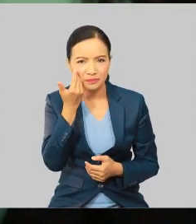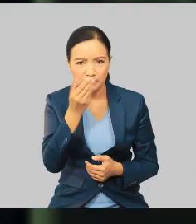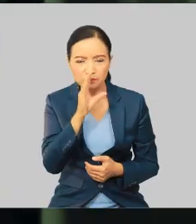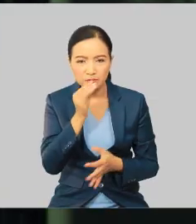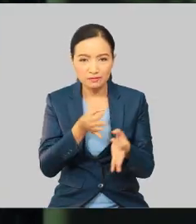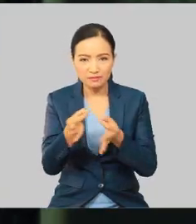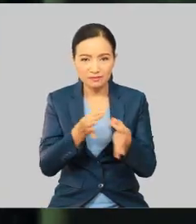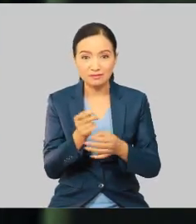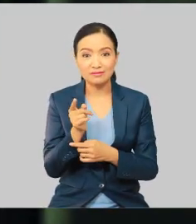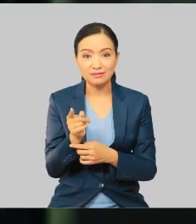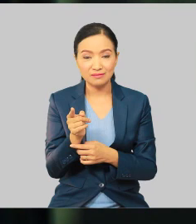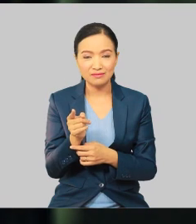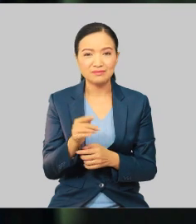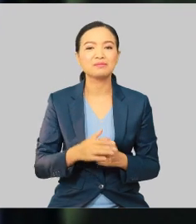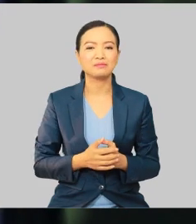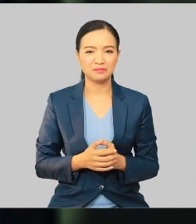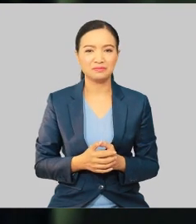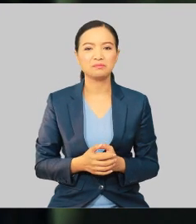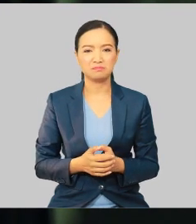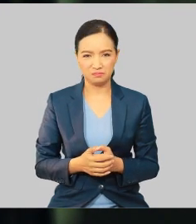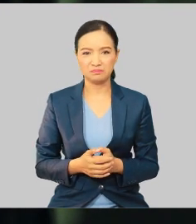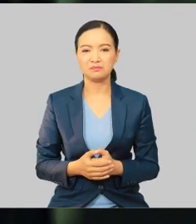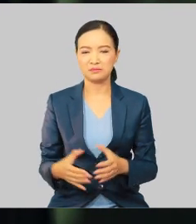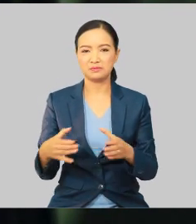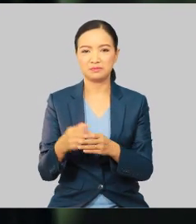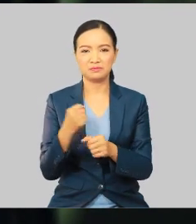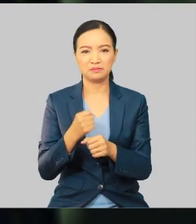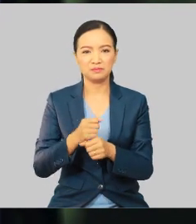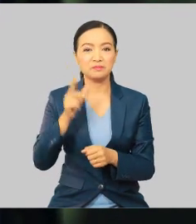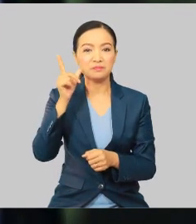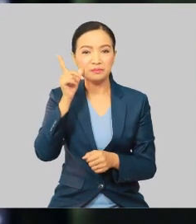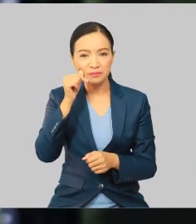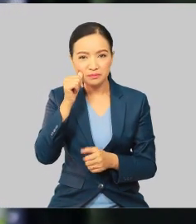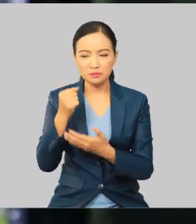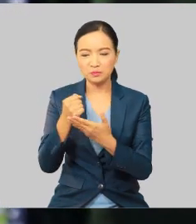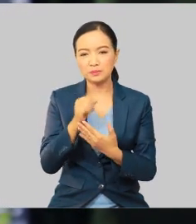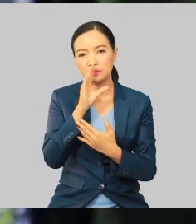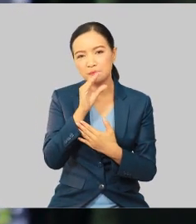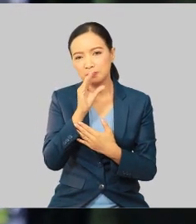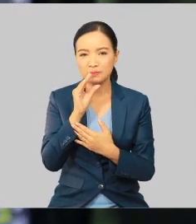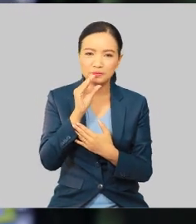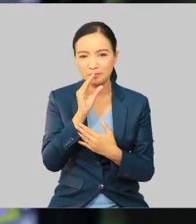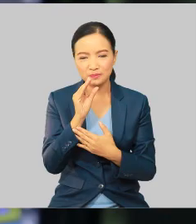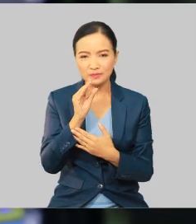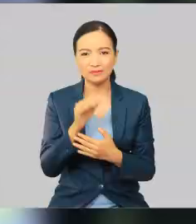ะครับ ค ่ ะ อ๋อนี่คุณแม่เป็นหนึ่งในทีมงานด้วย ค่ะก็ถ่ายคุณแม่ให้คุณแม่ช่วยพูดช่วย